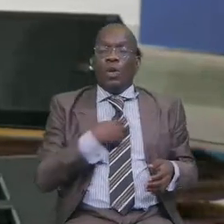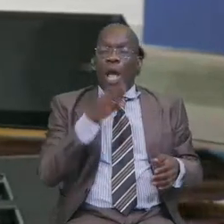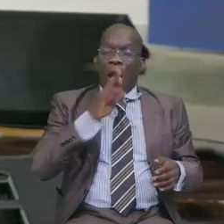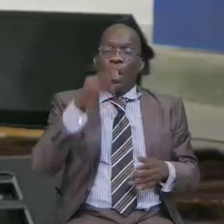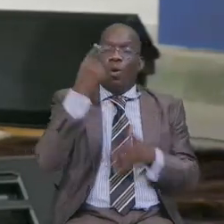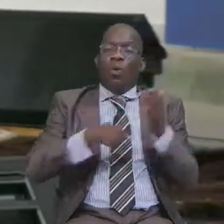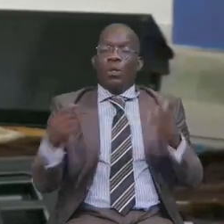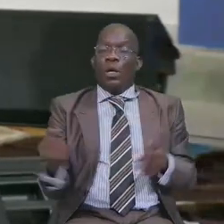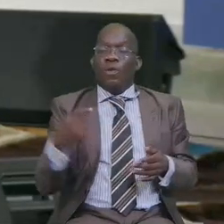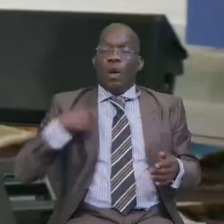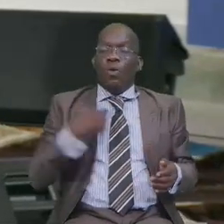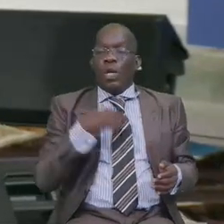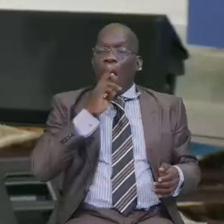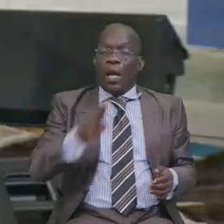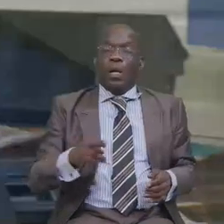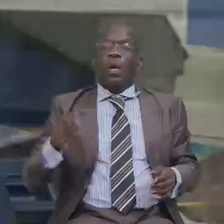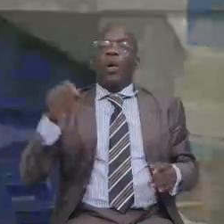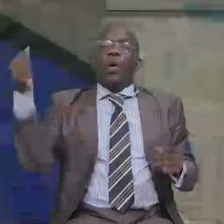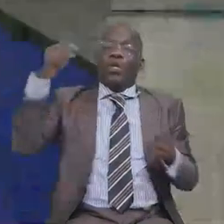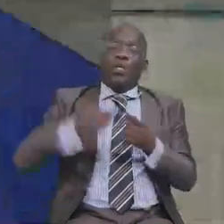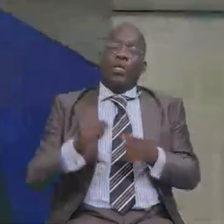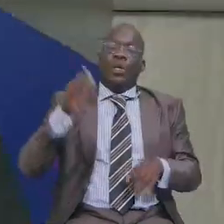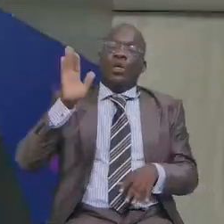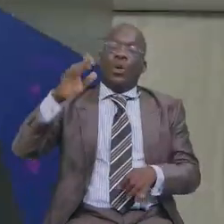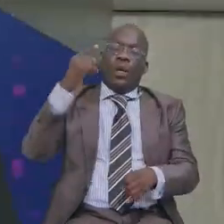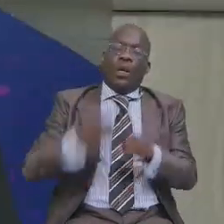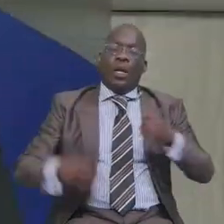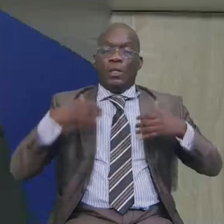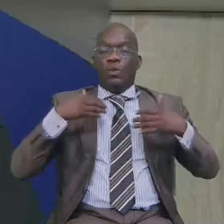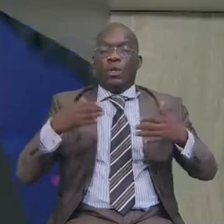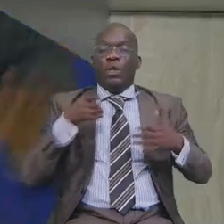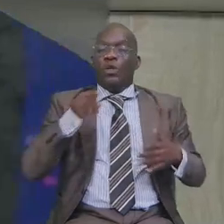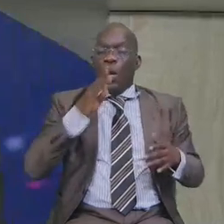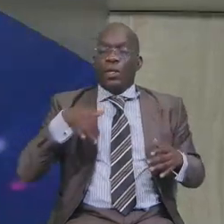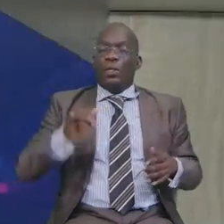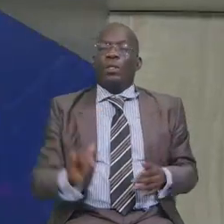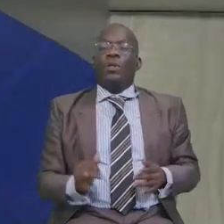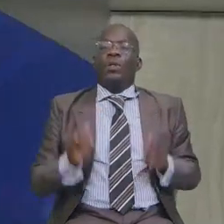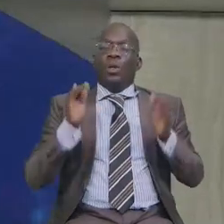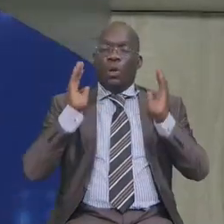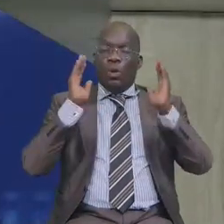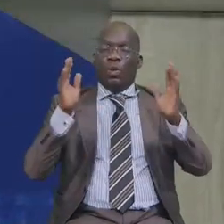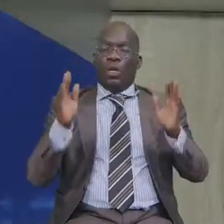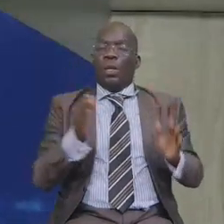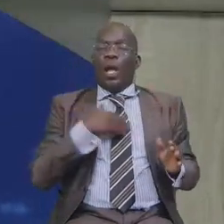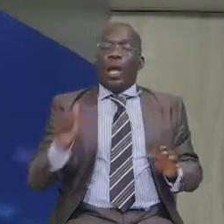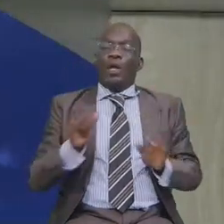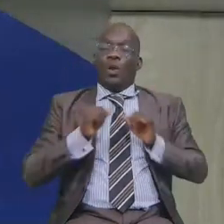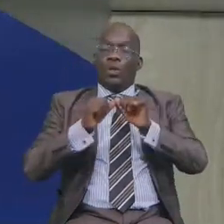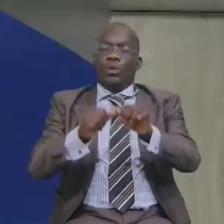continuons jusqu'au dernier souffle. Vous êtes engagé, consacré à l'œuvre